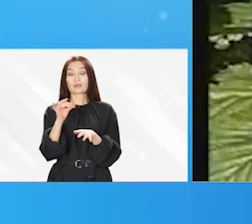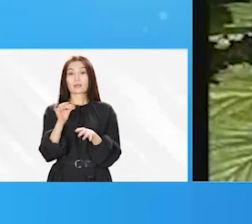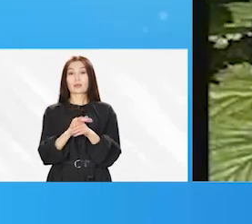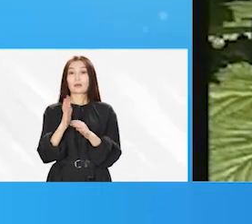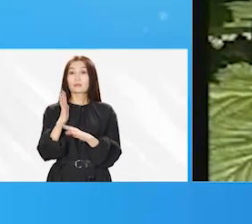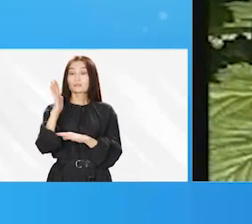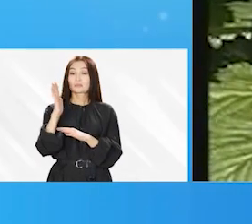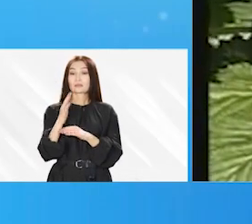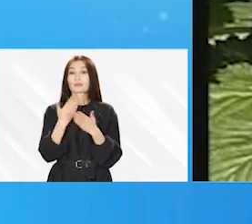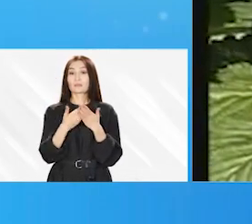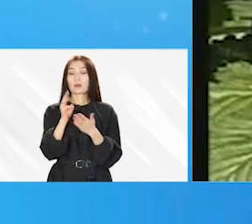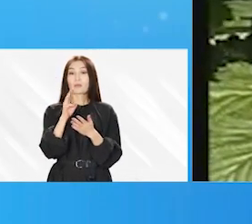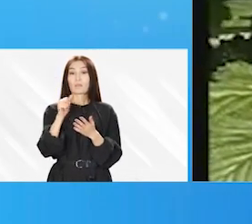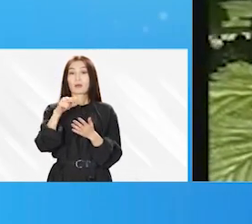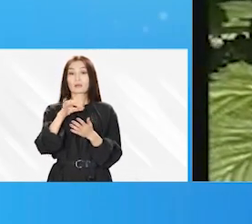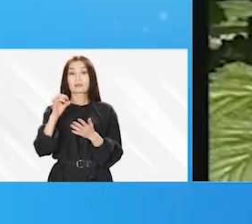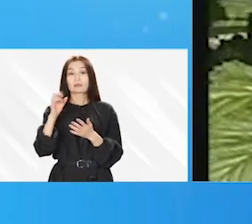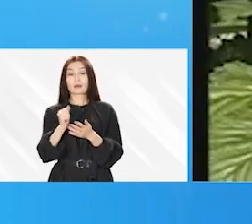например малина